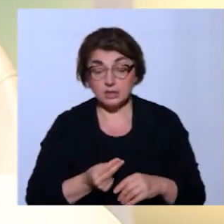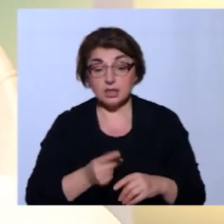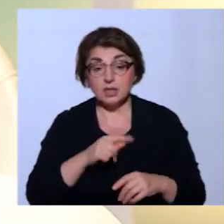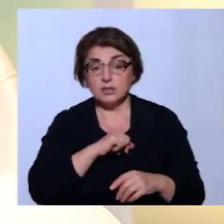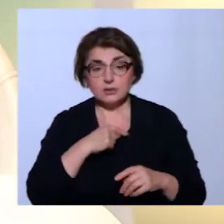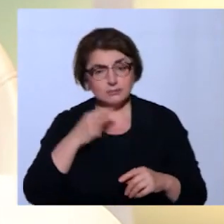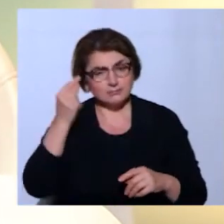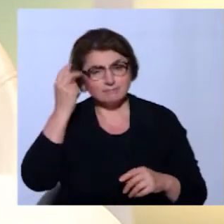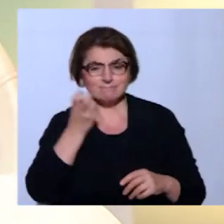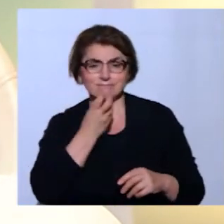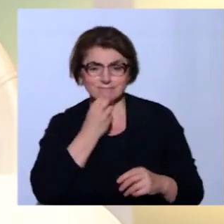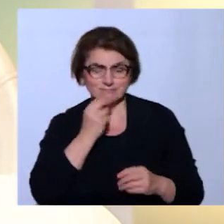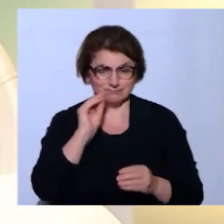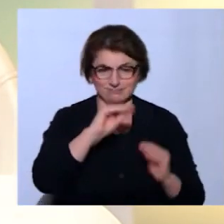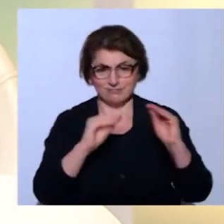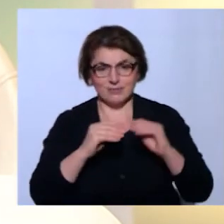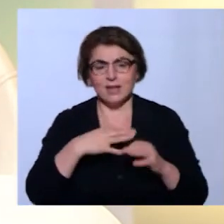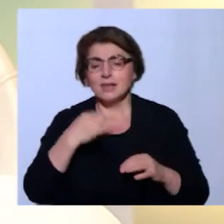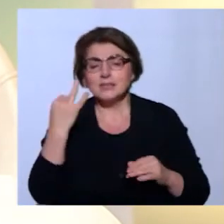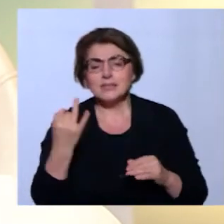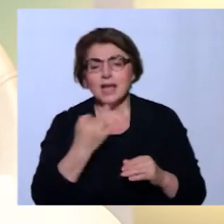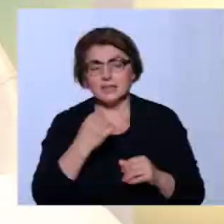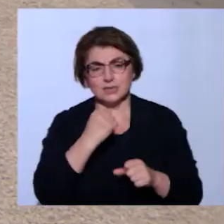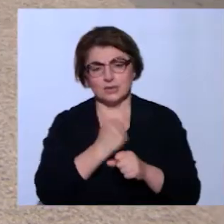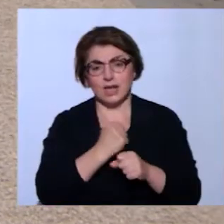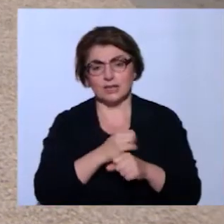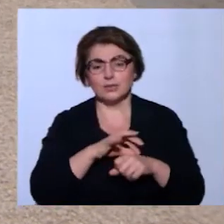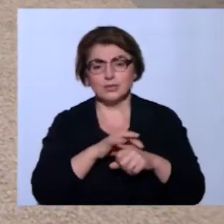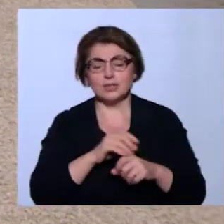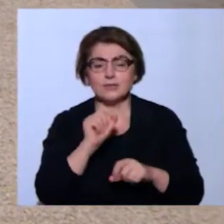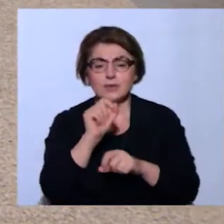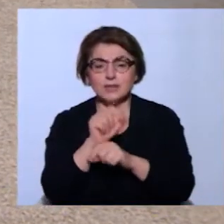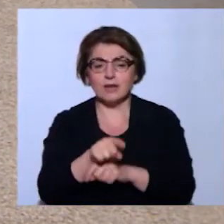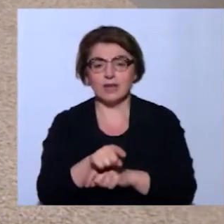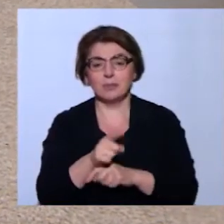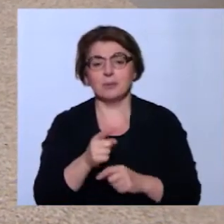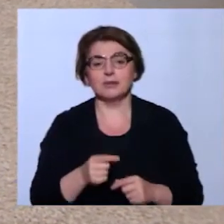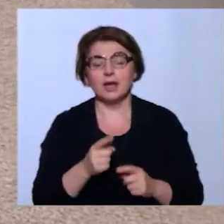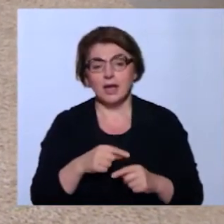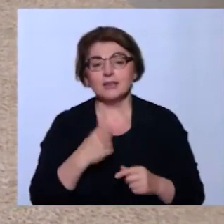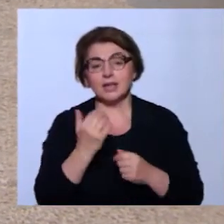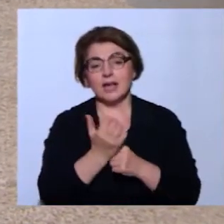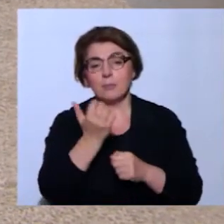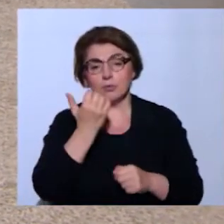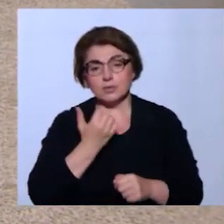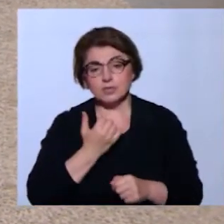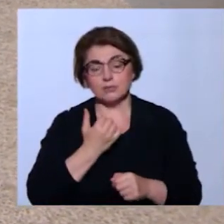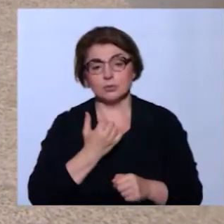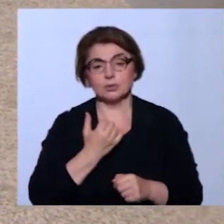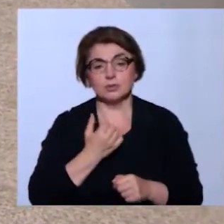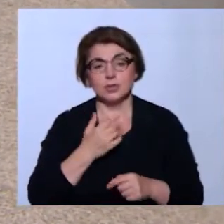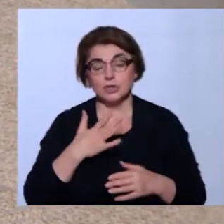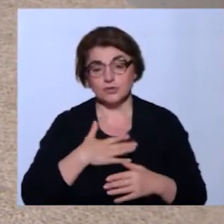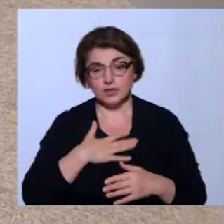ამას კომიქსის სახე, რა ვიცი, საინტერესო გახადოთ ცოტა ეს თქვენი დავალება და გამოაგზავნოთ მაგალითად